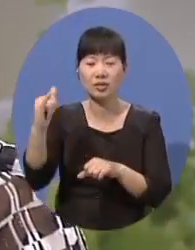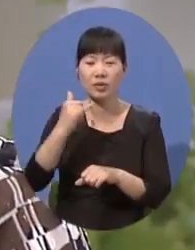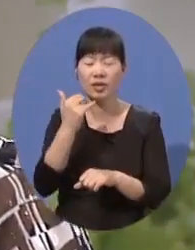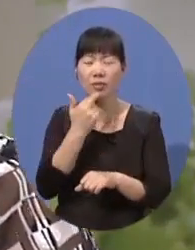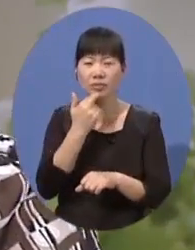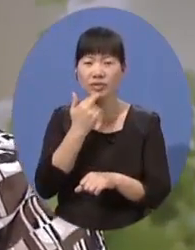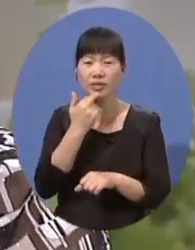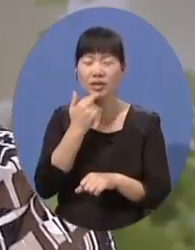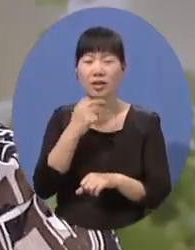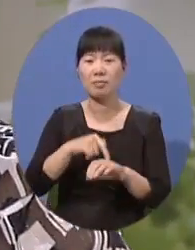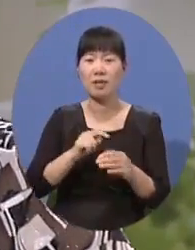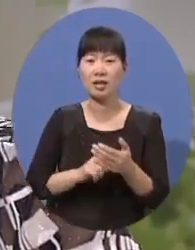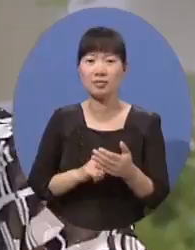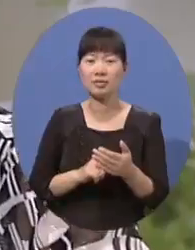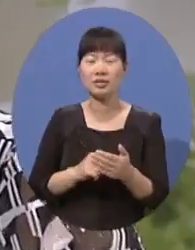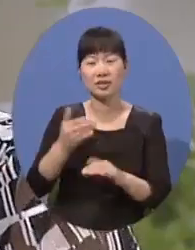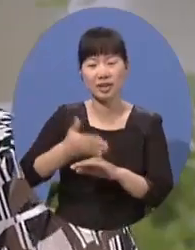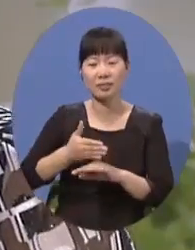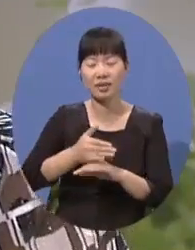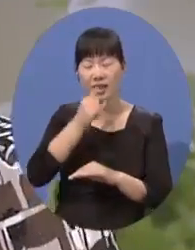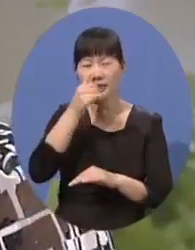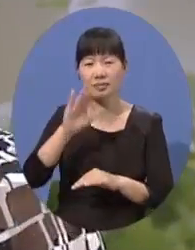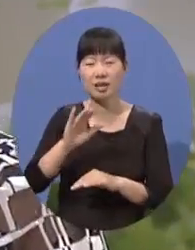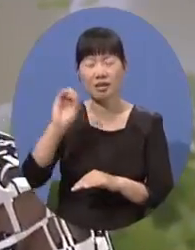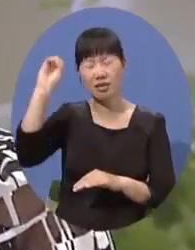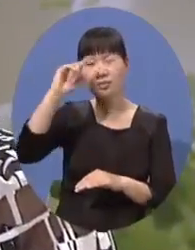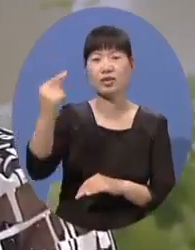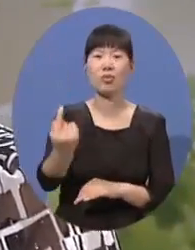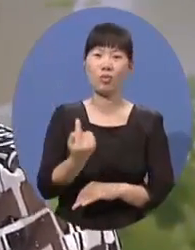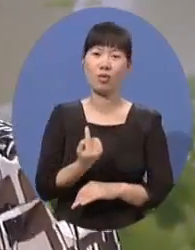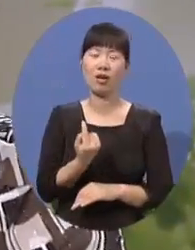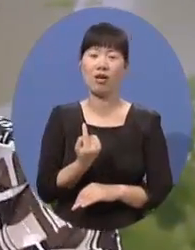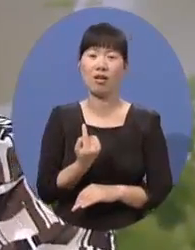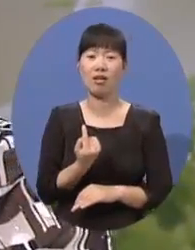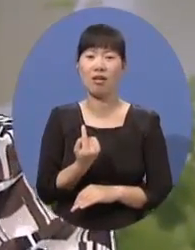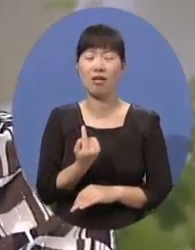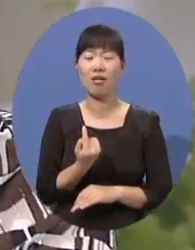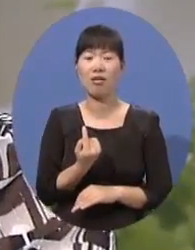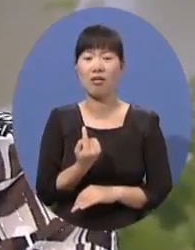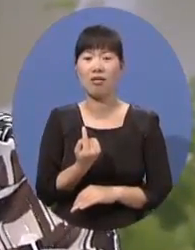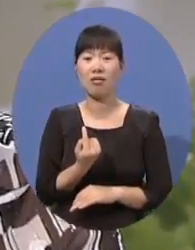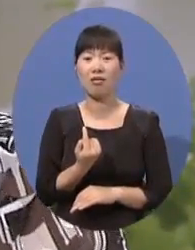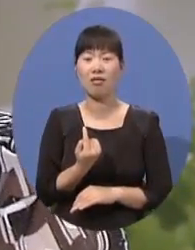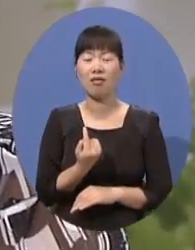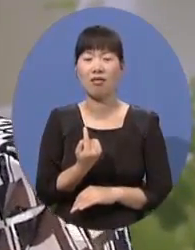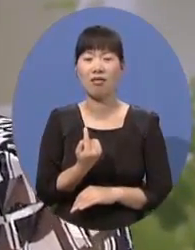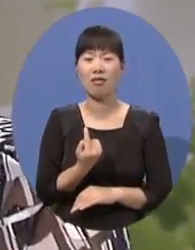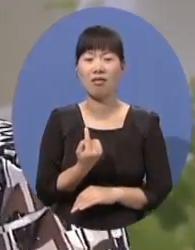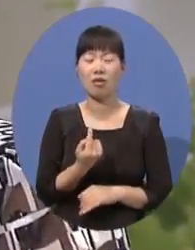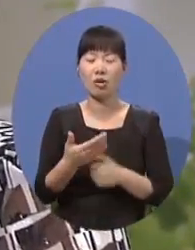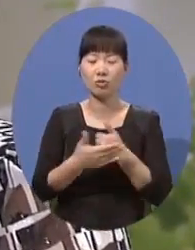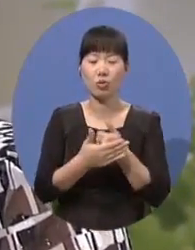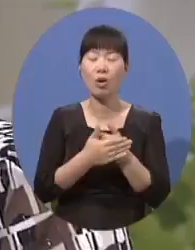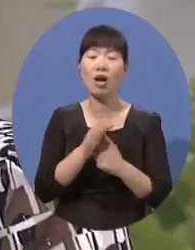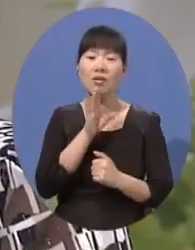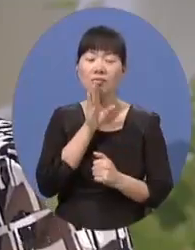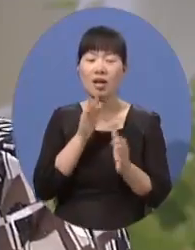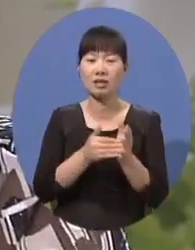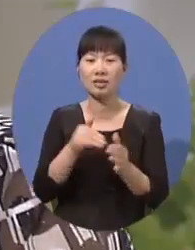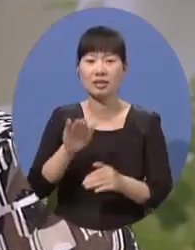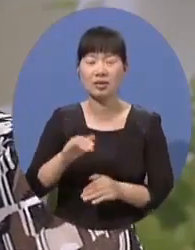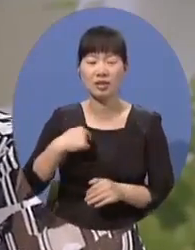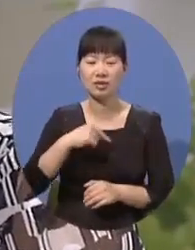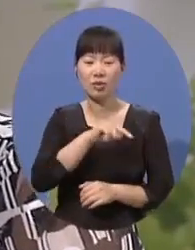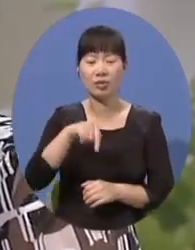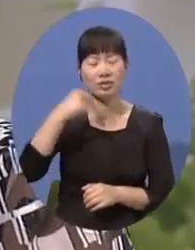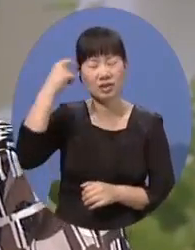없이 마음은 되게 감사한데 불쑥 나타나셔가지고 그냥 이렇게 좀, 그러니까 도와는 주시는데